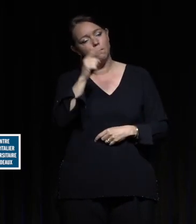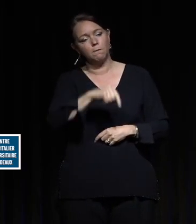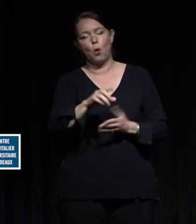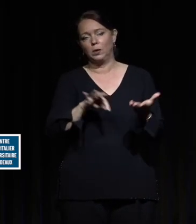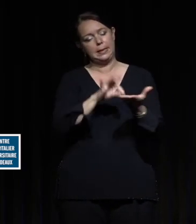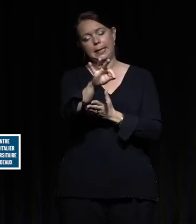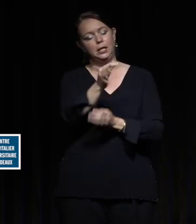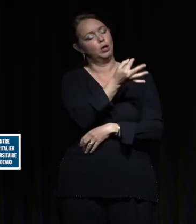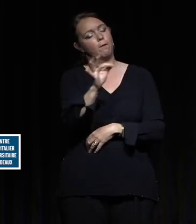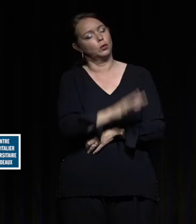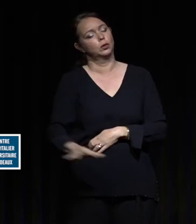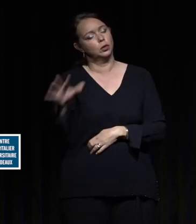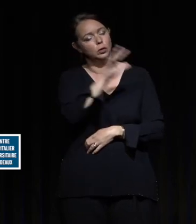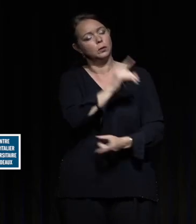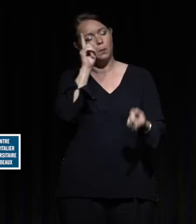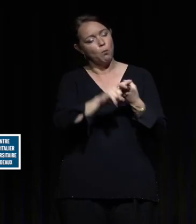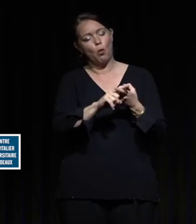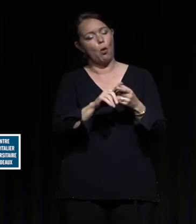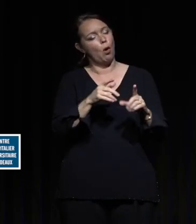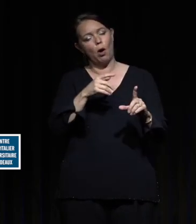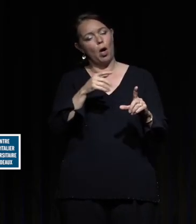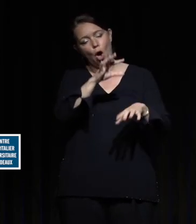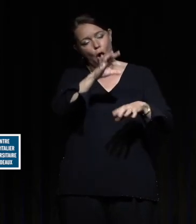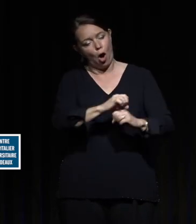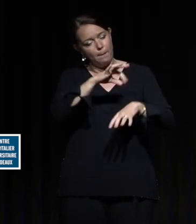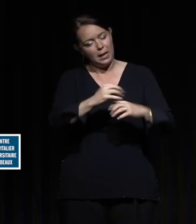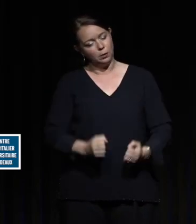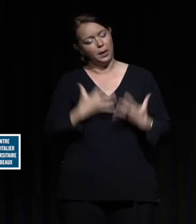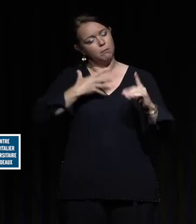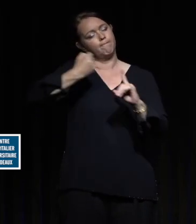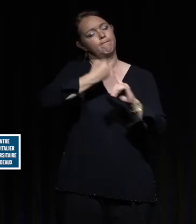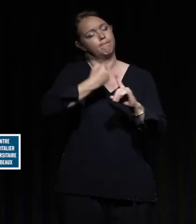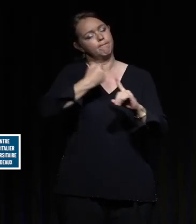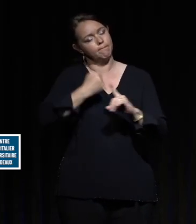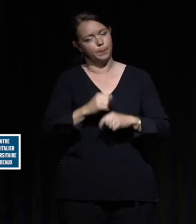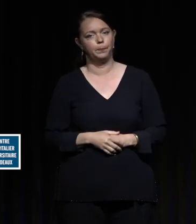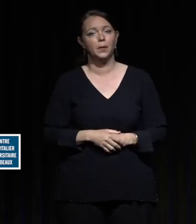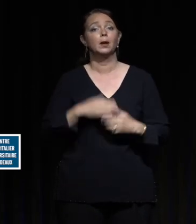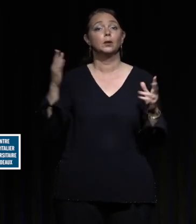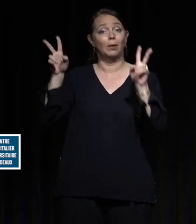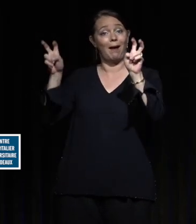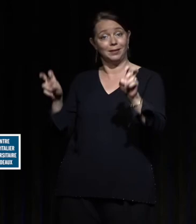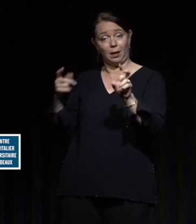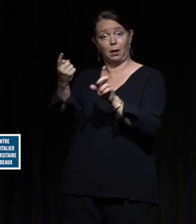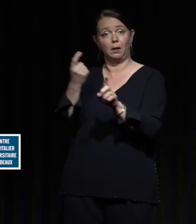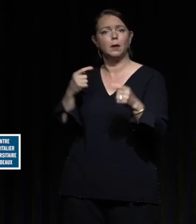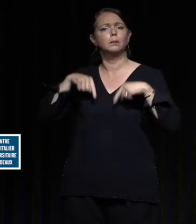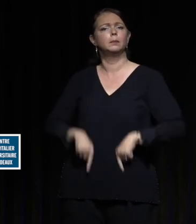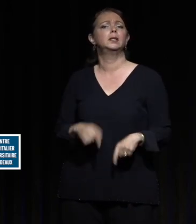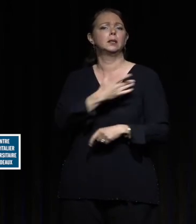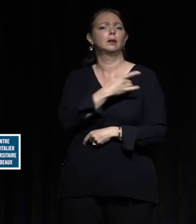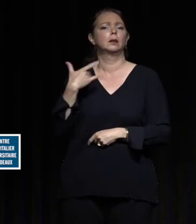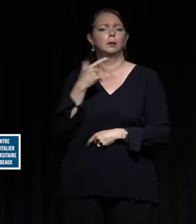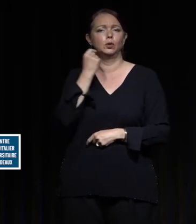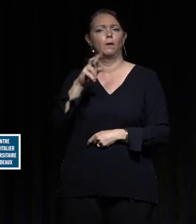stratégie nationale de lutte contre l'endométriose. Et vous avez ici un extrait de l'allocution du ministre de la Santé, Monsieur Véran,